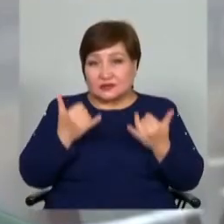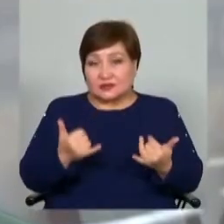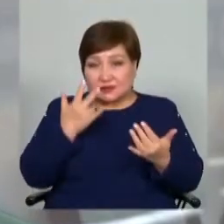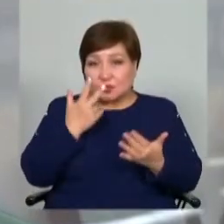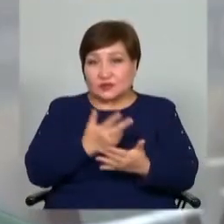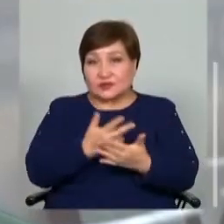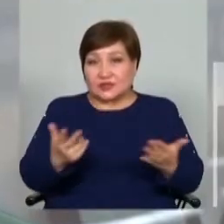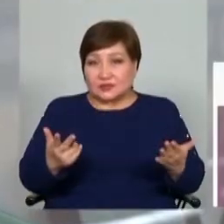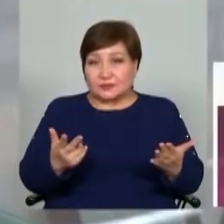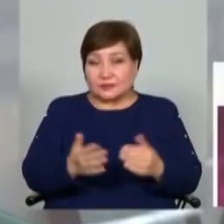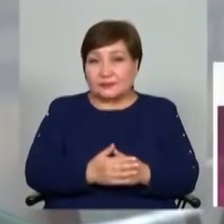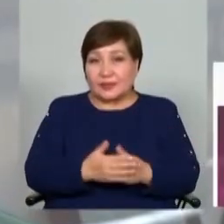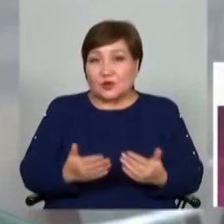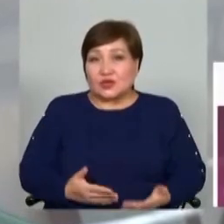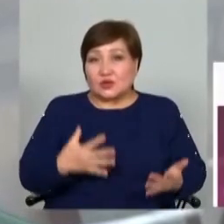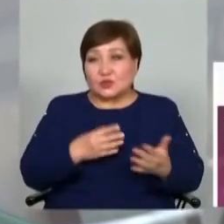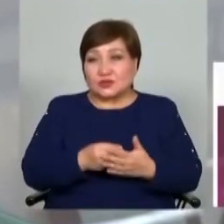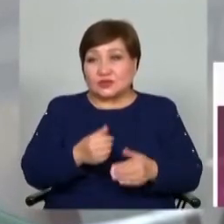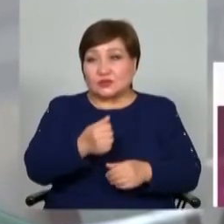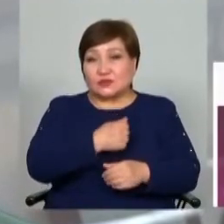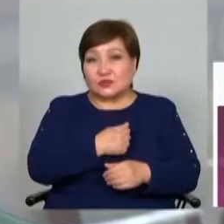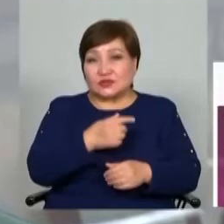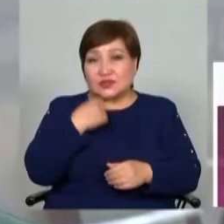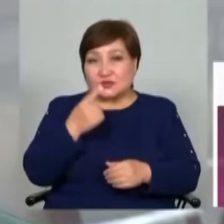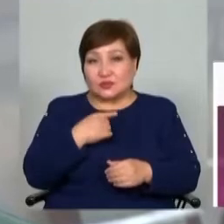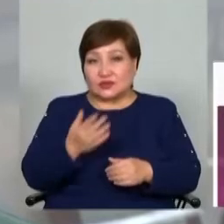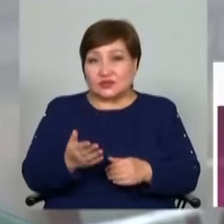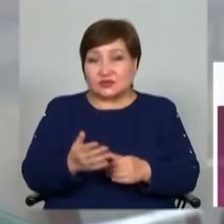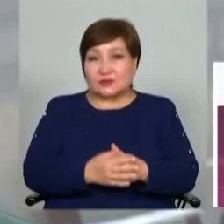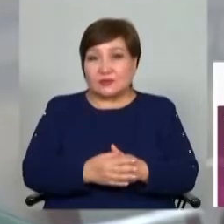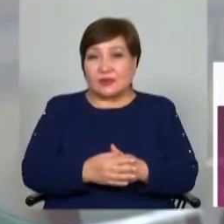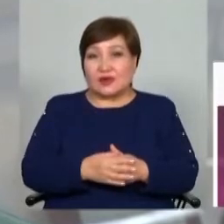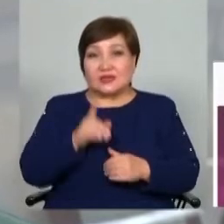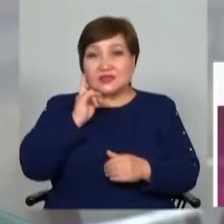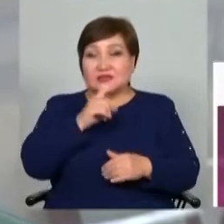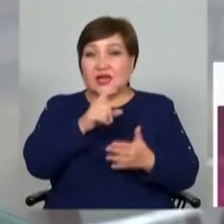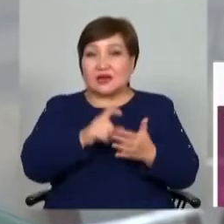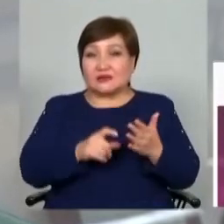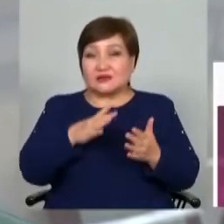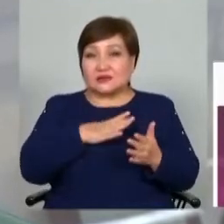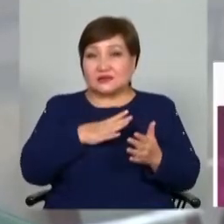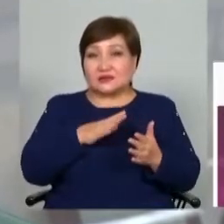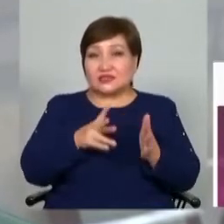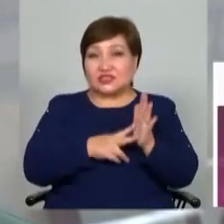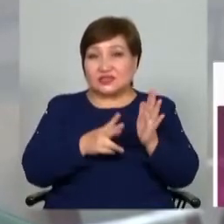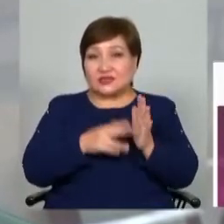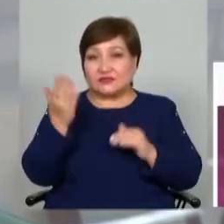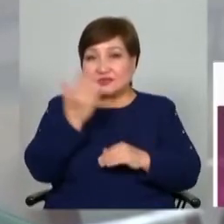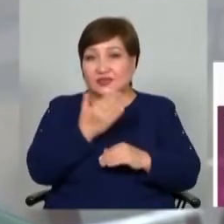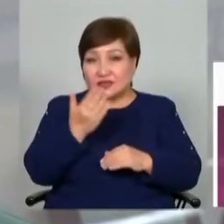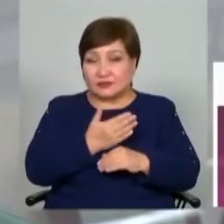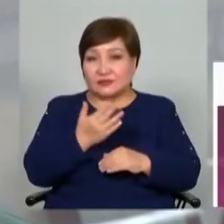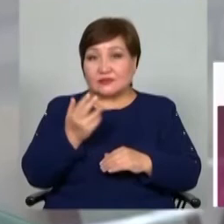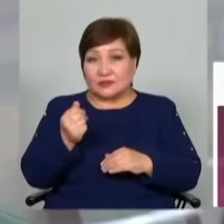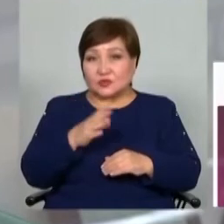Өмірде өзі өкінішінде айтатын, мен жетақ фильм жасадым деп, бірақ жеті фильм болса да, жеті дүние